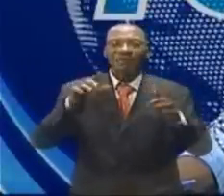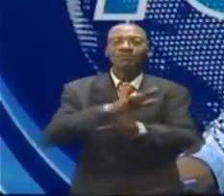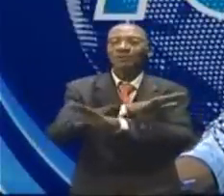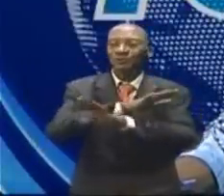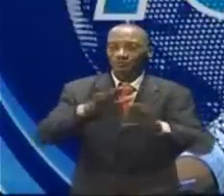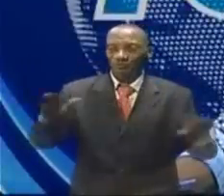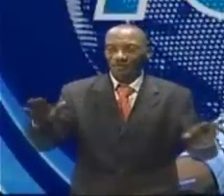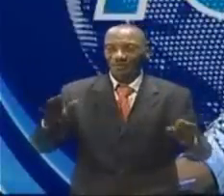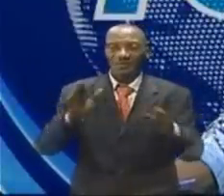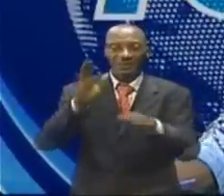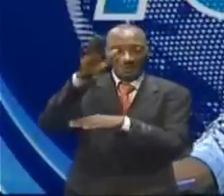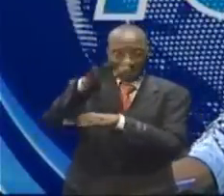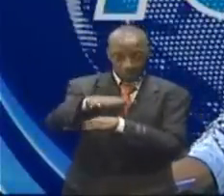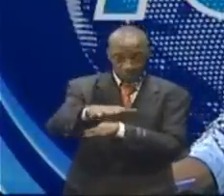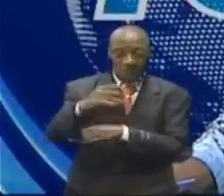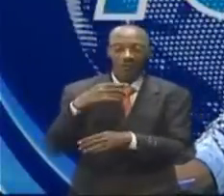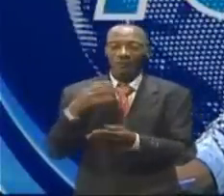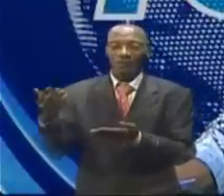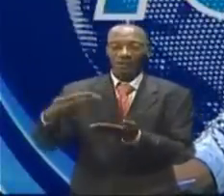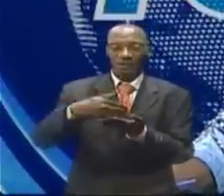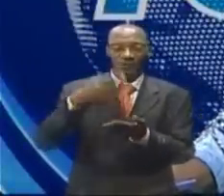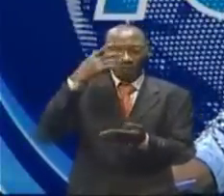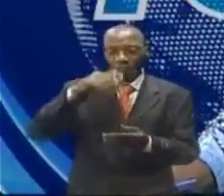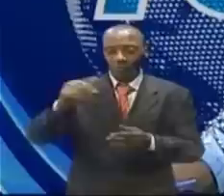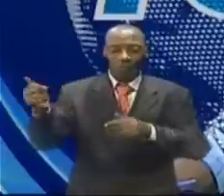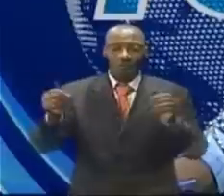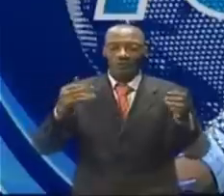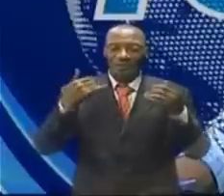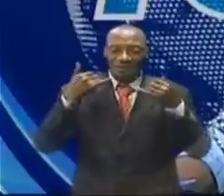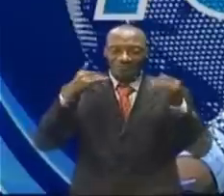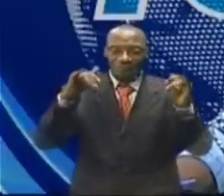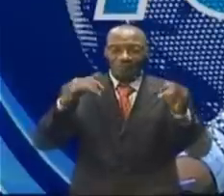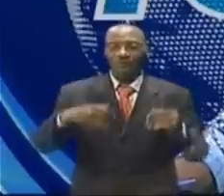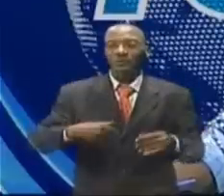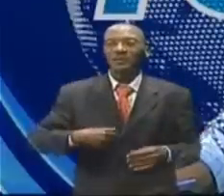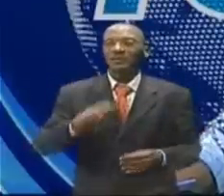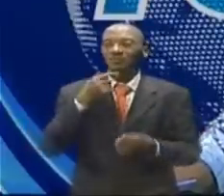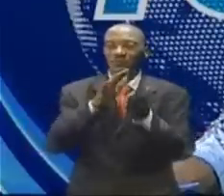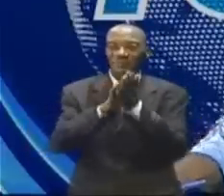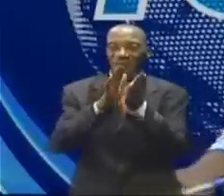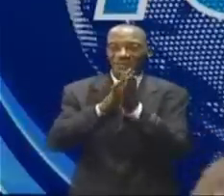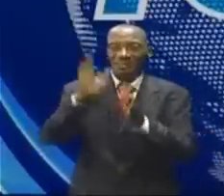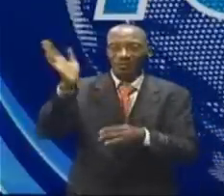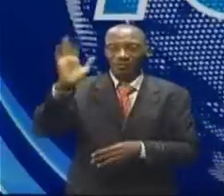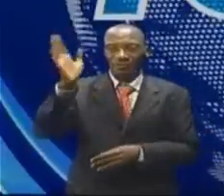Chichot, Attacha Kimbembi Machini, merci de l'avoir suivi. Je vous retrouve très prochainement.